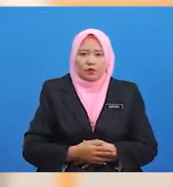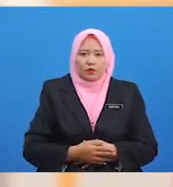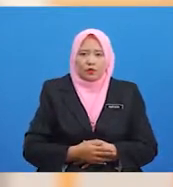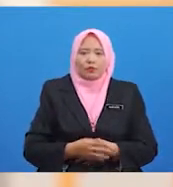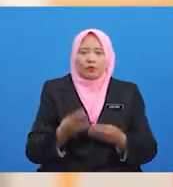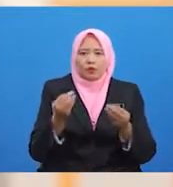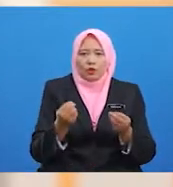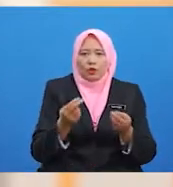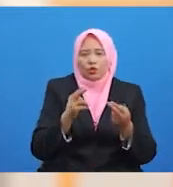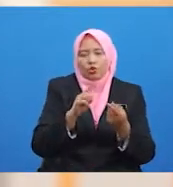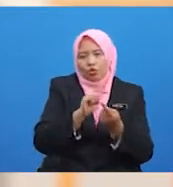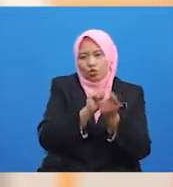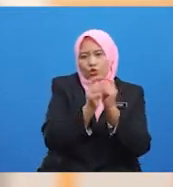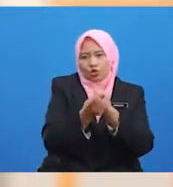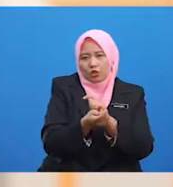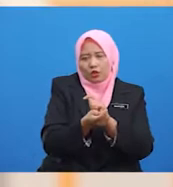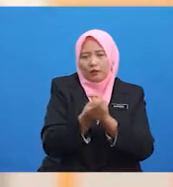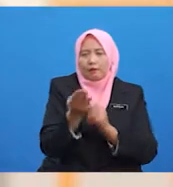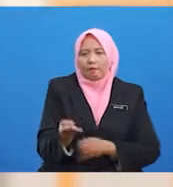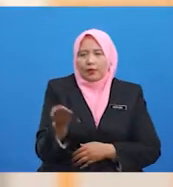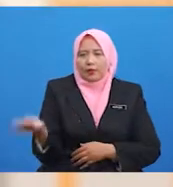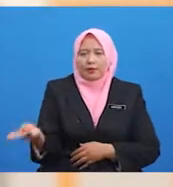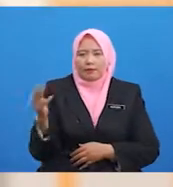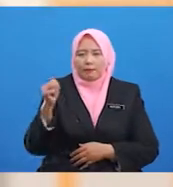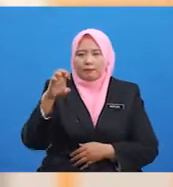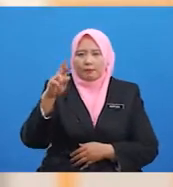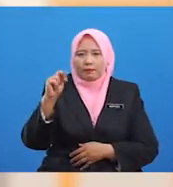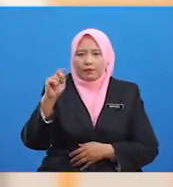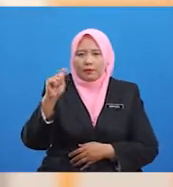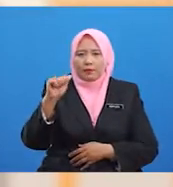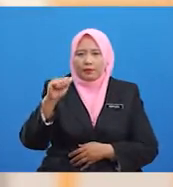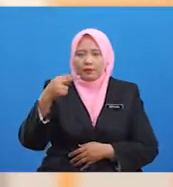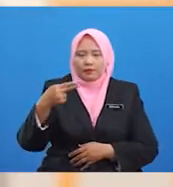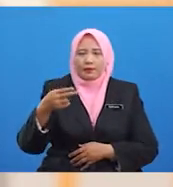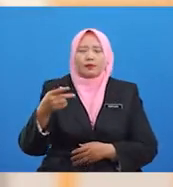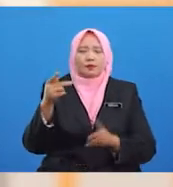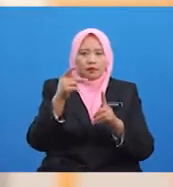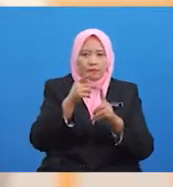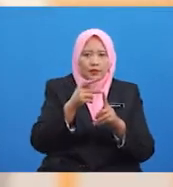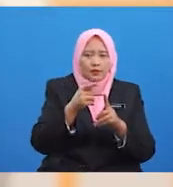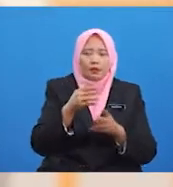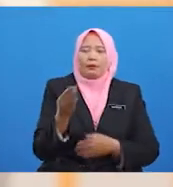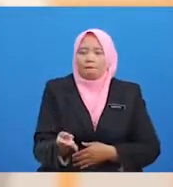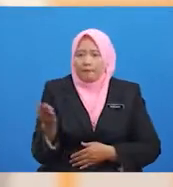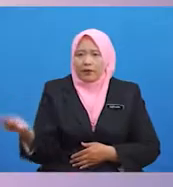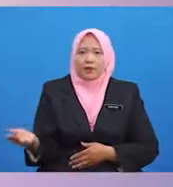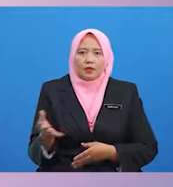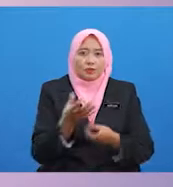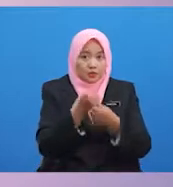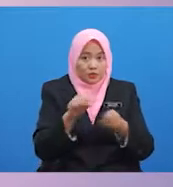menukarkan bahan mentah kepada barangan siap kepada pengguna. Contoh